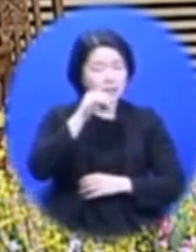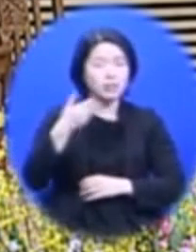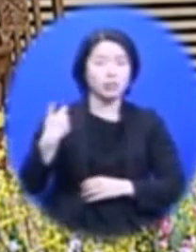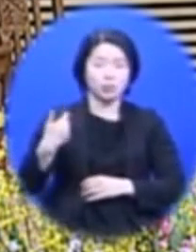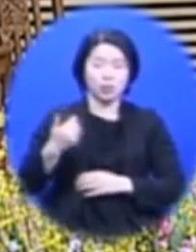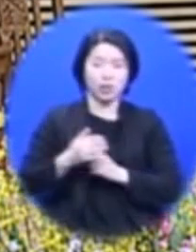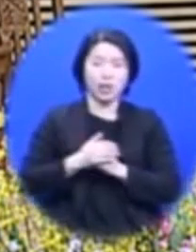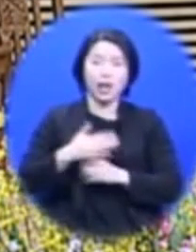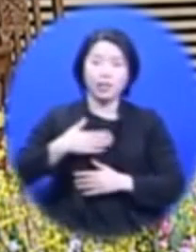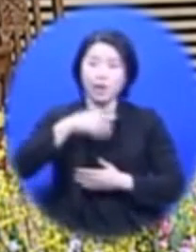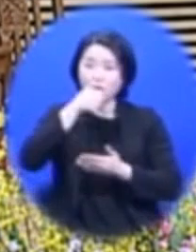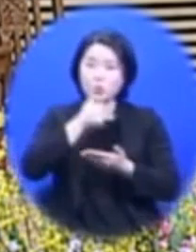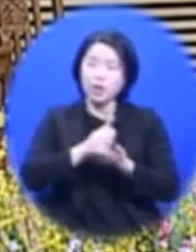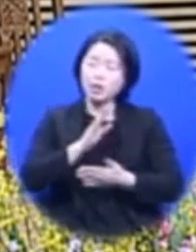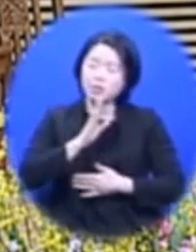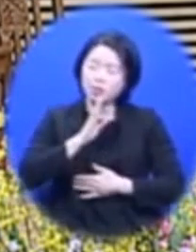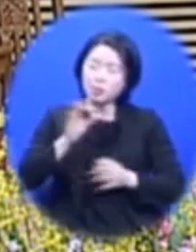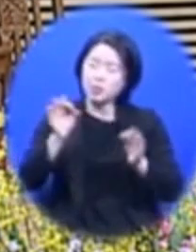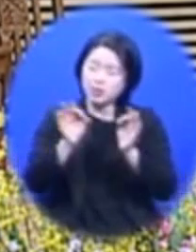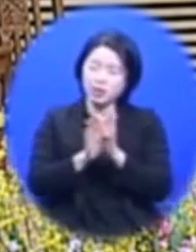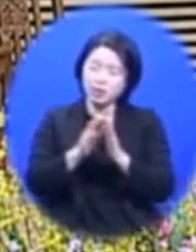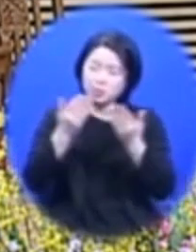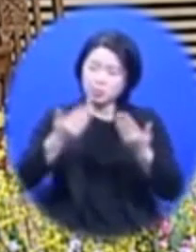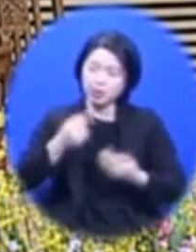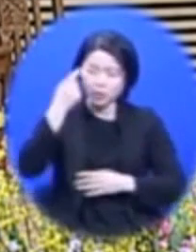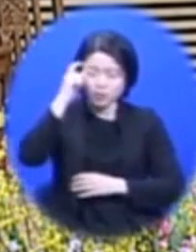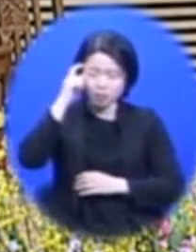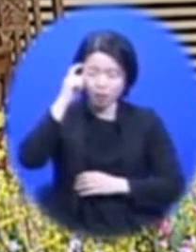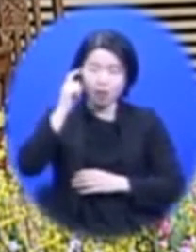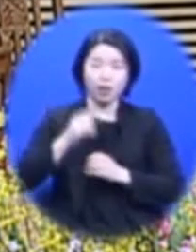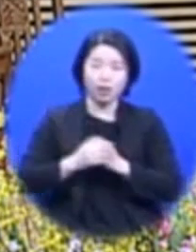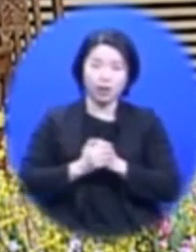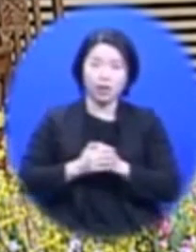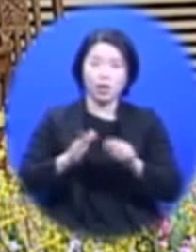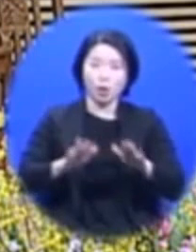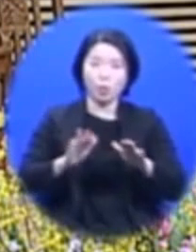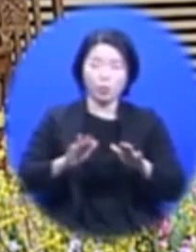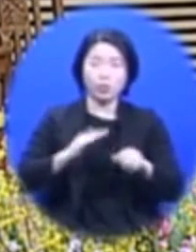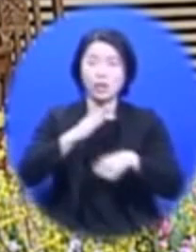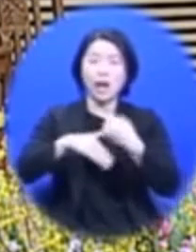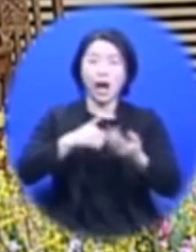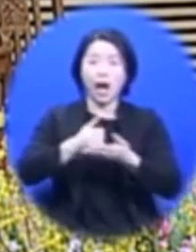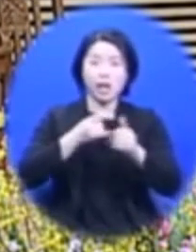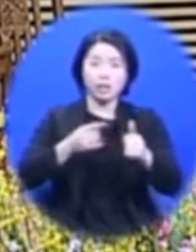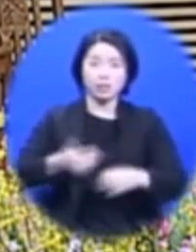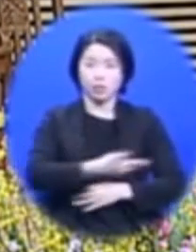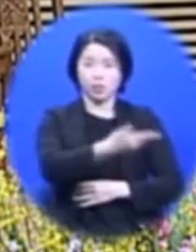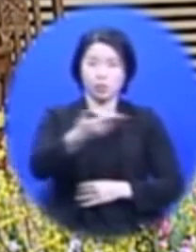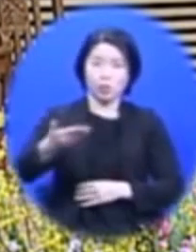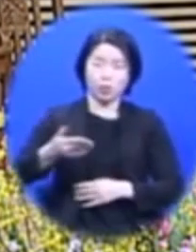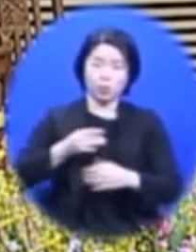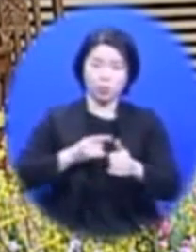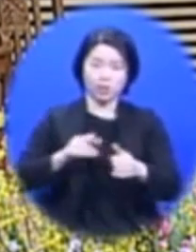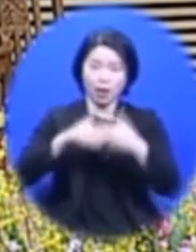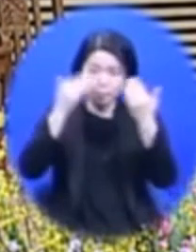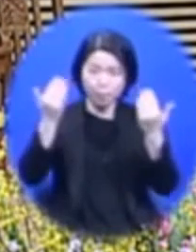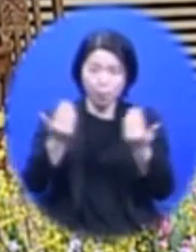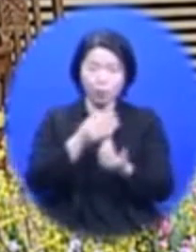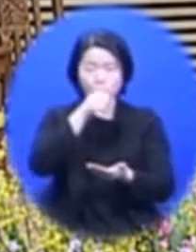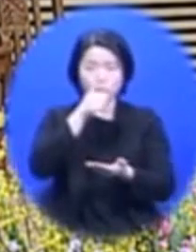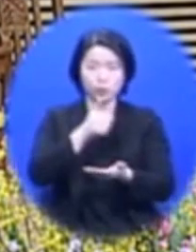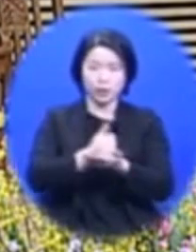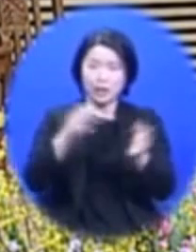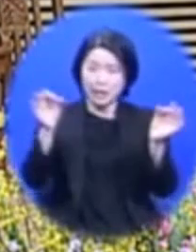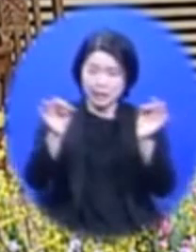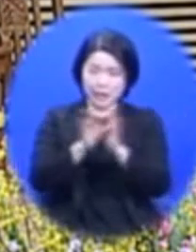내 죄가 정말 사함 받았을까? 오늘 하나님께서 여러분에게 여러분의 모든 죄가 사함